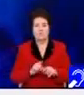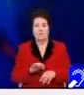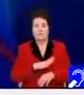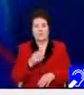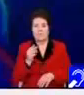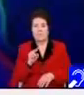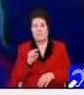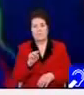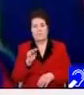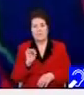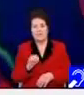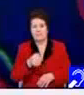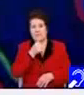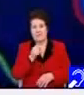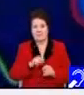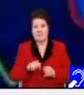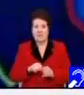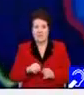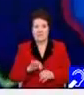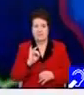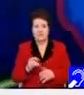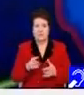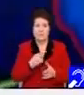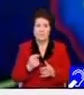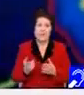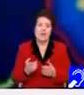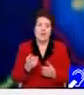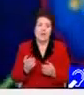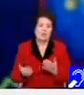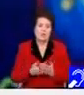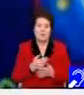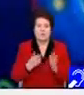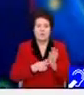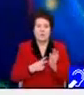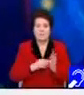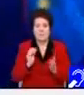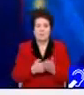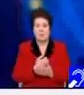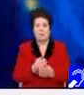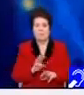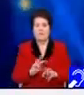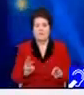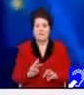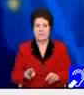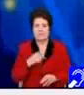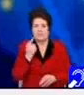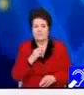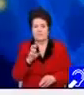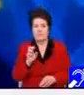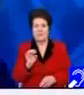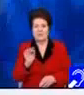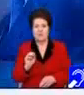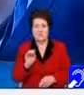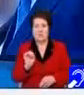regăsesc politicieni cu experiență și notorietate, dar și nume noi. Cine sunt cei 7 noi miniștri investiți astăzi, ne spune Irina Băjenaru.